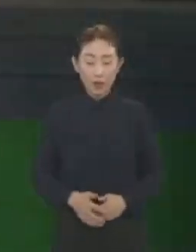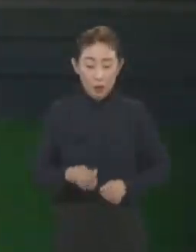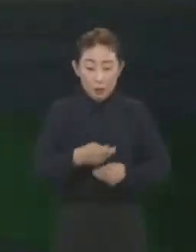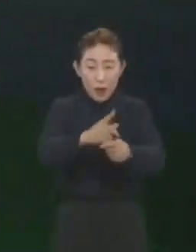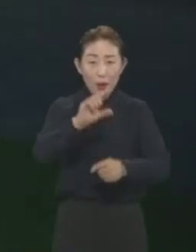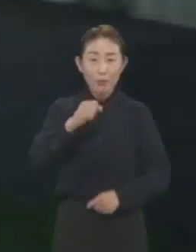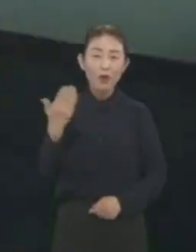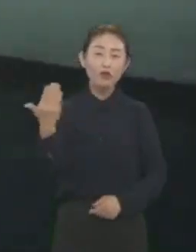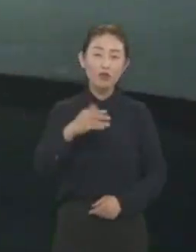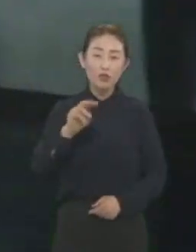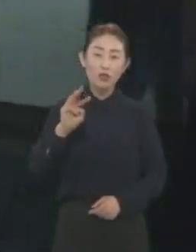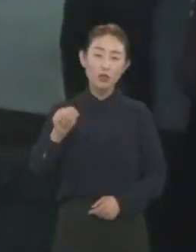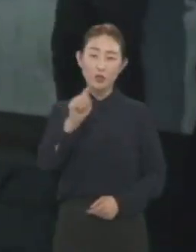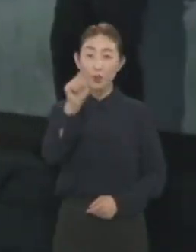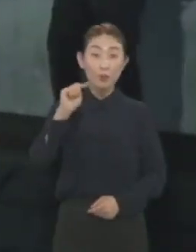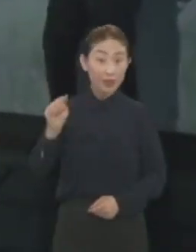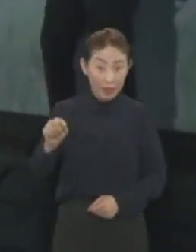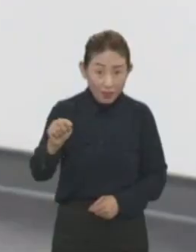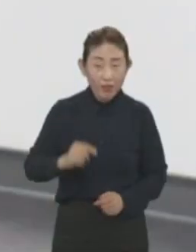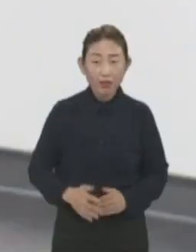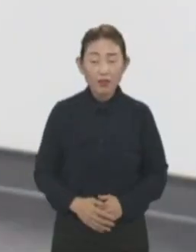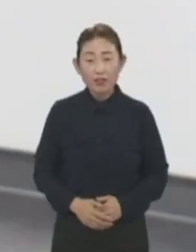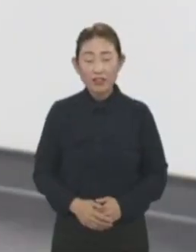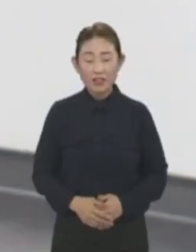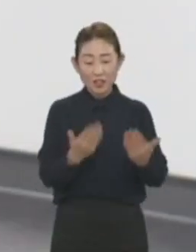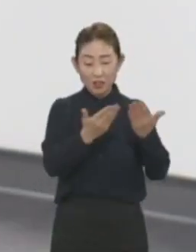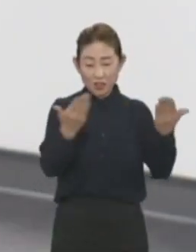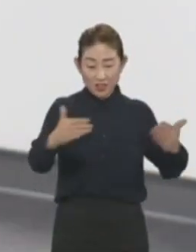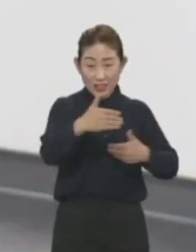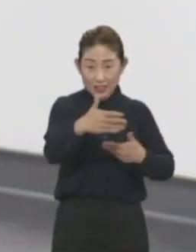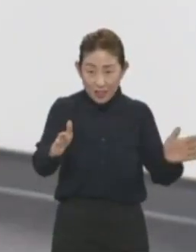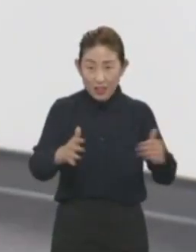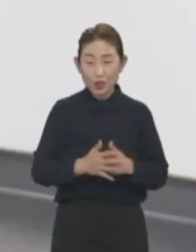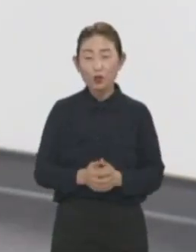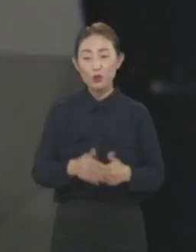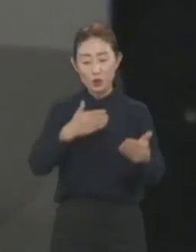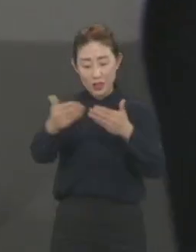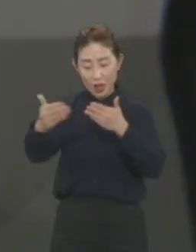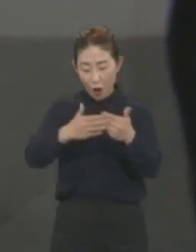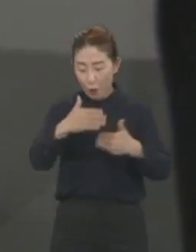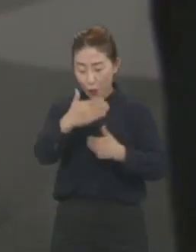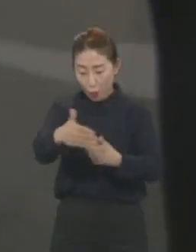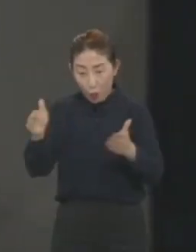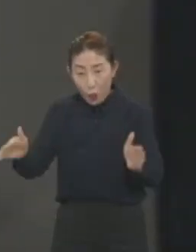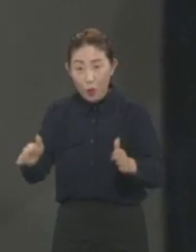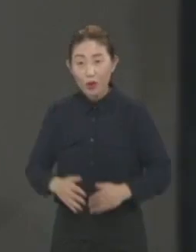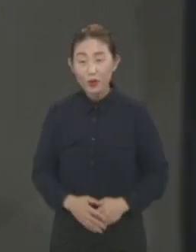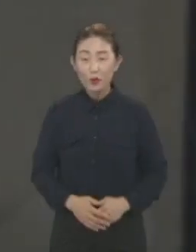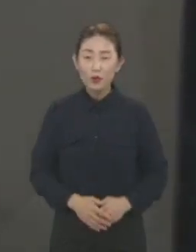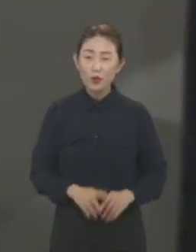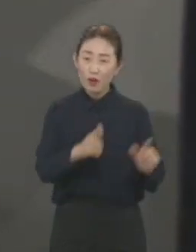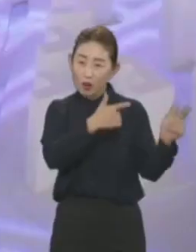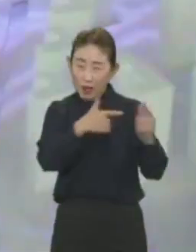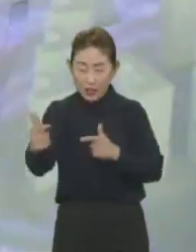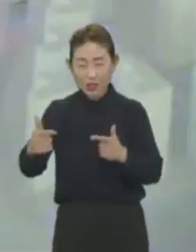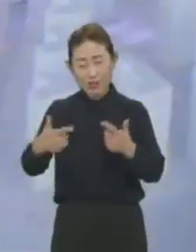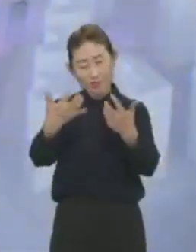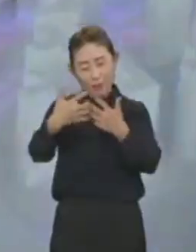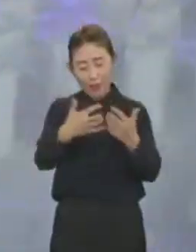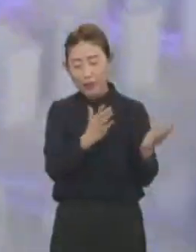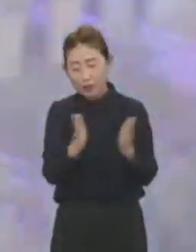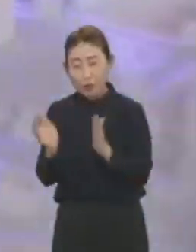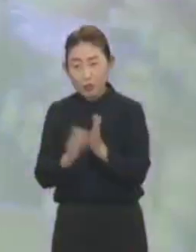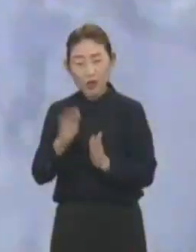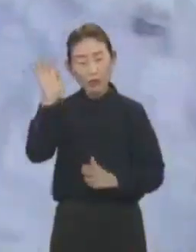19,000여 제곱미터에 들어선 기후대기센터는 전시실과 기후놀이터 등 체험공간과 기상관측 장비를 갖추고